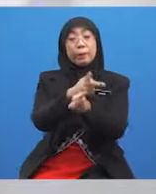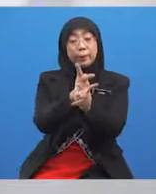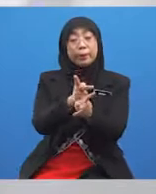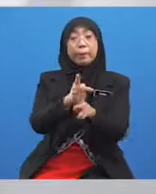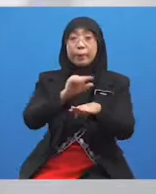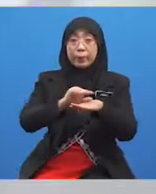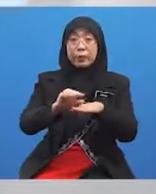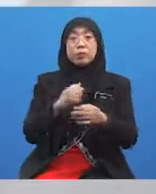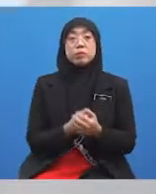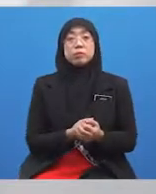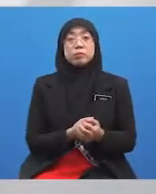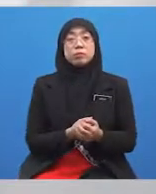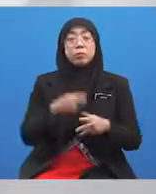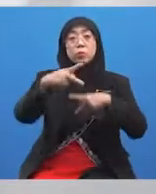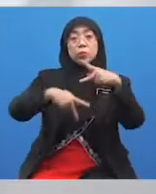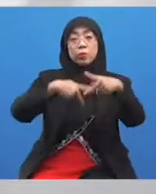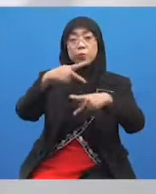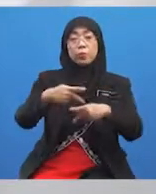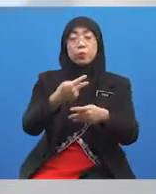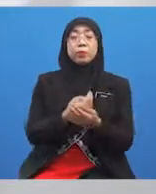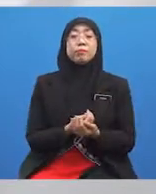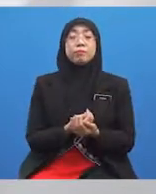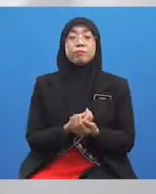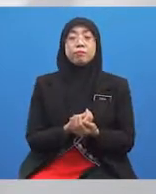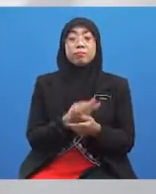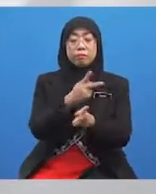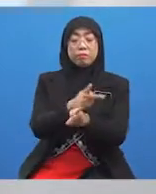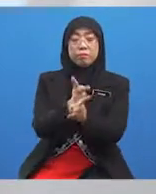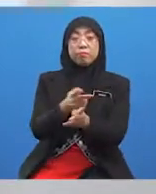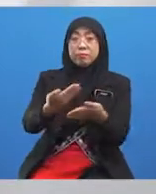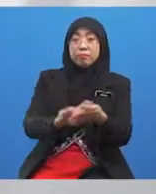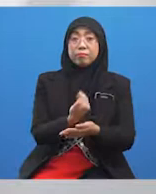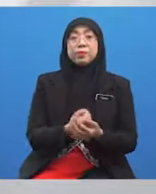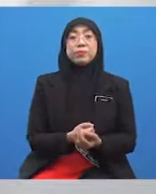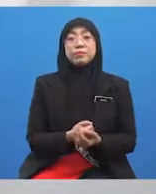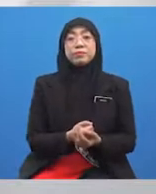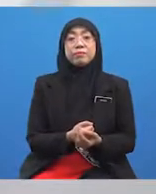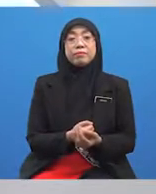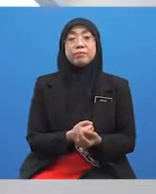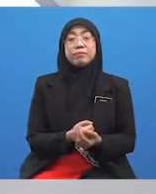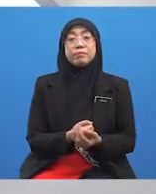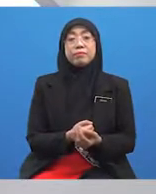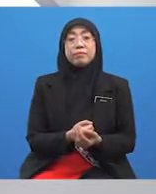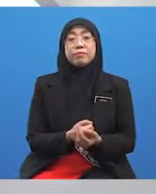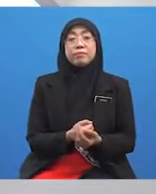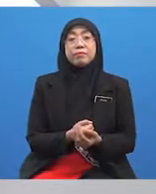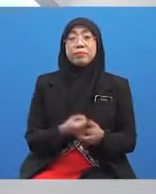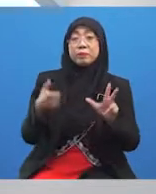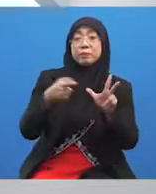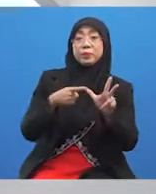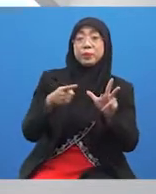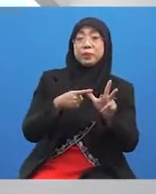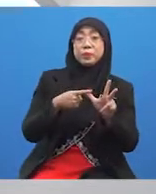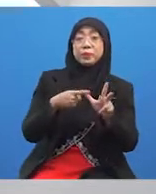juga dapat menjelaskan proses pembelian produk baharu dan pelajar dapat menjelaskan proses pembelian